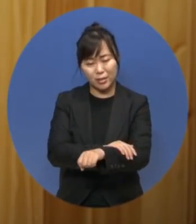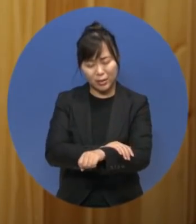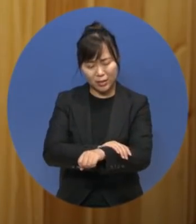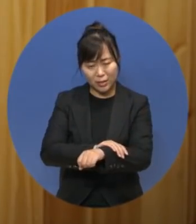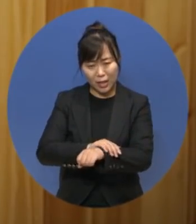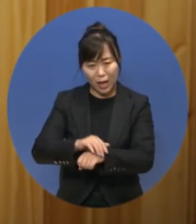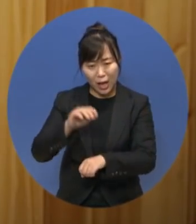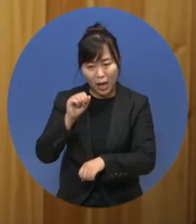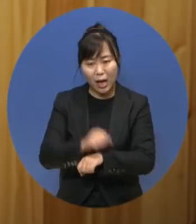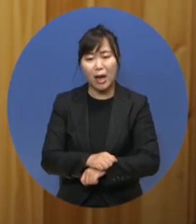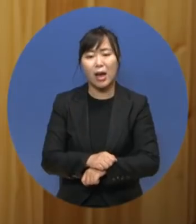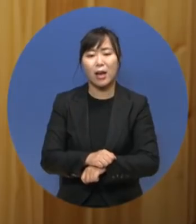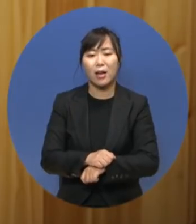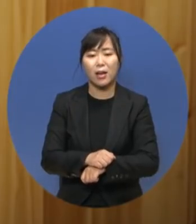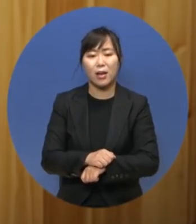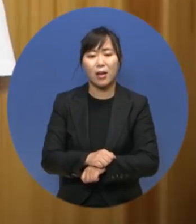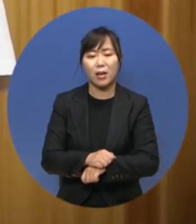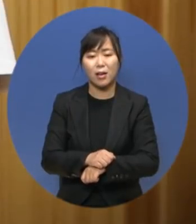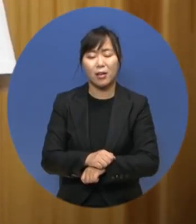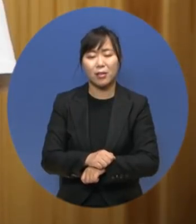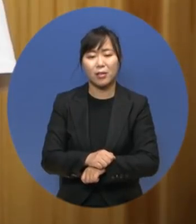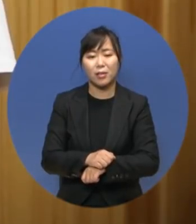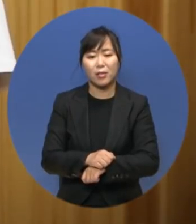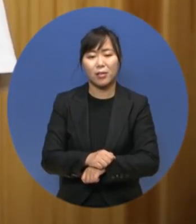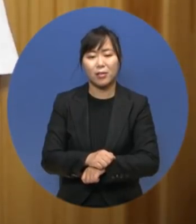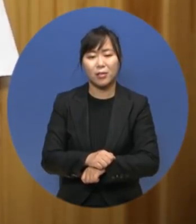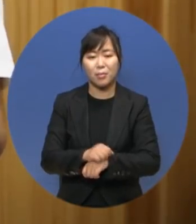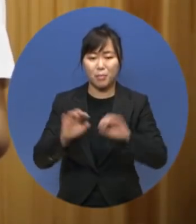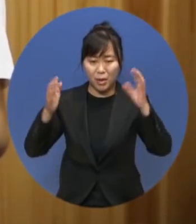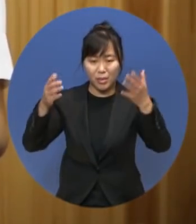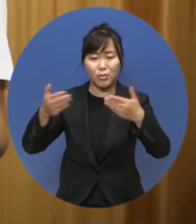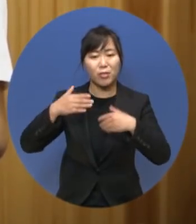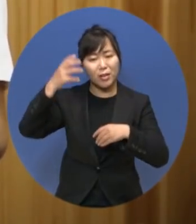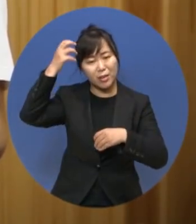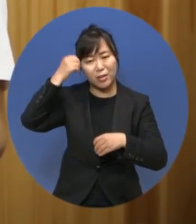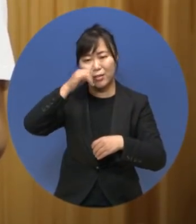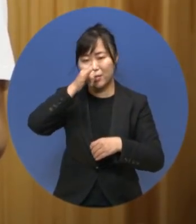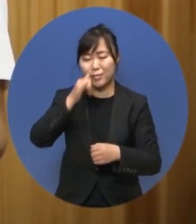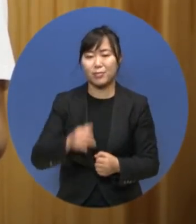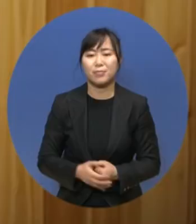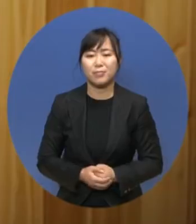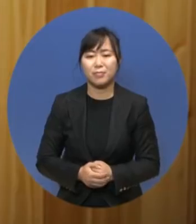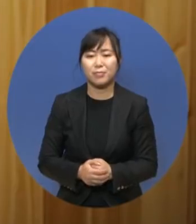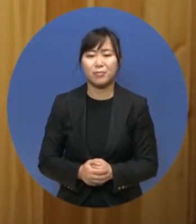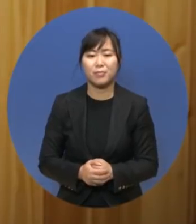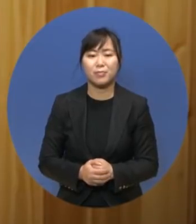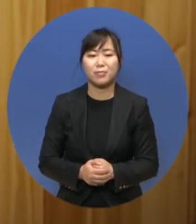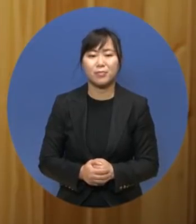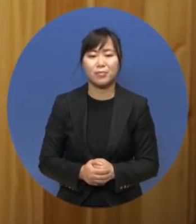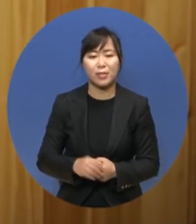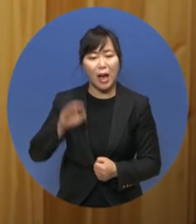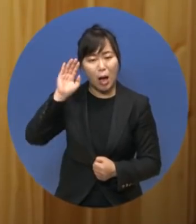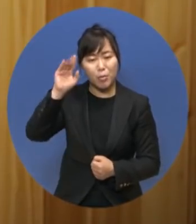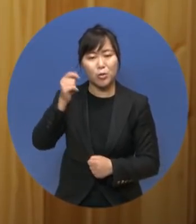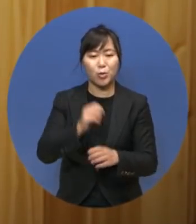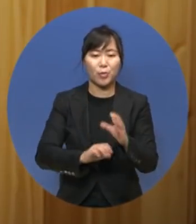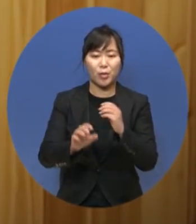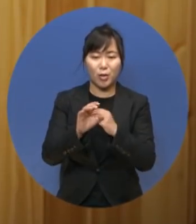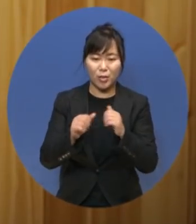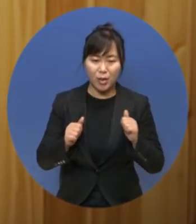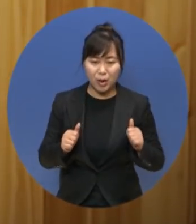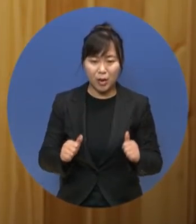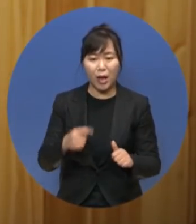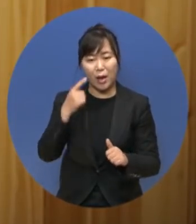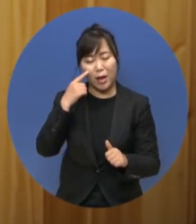학생들이 잘했다고 박수를 치는 게 기억이 남았어요. 앞으로 좀 더